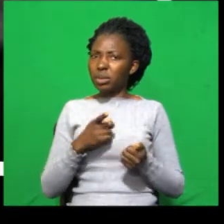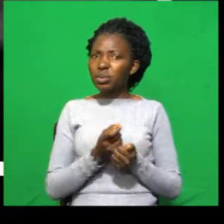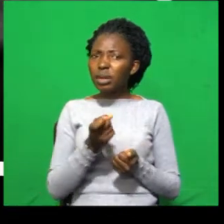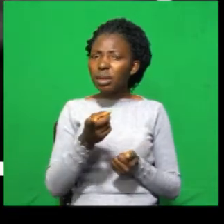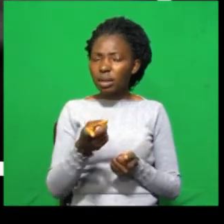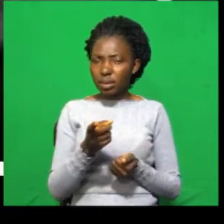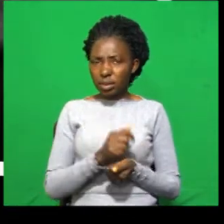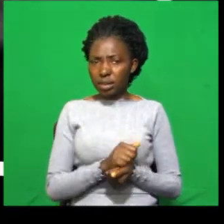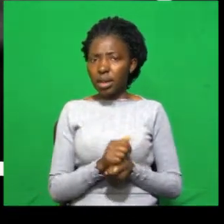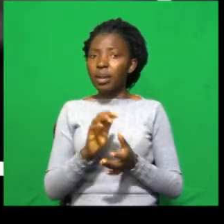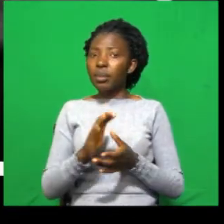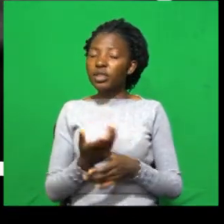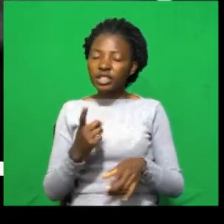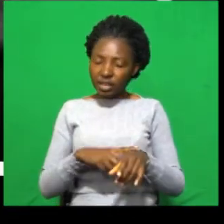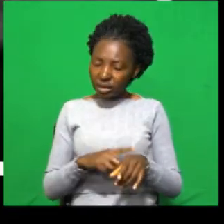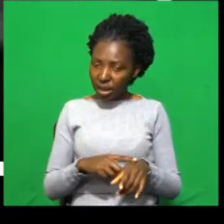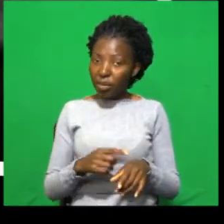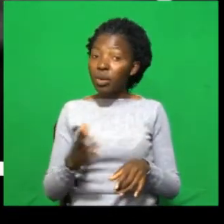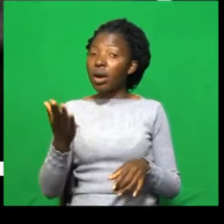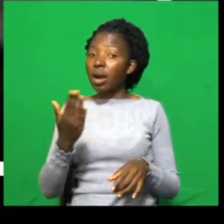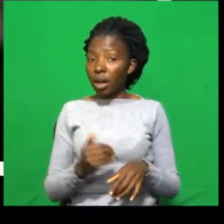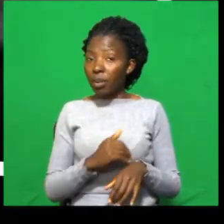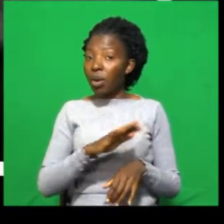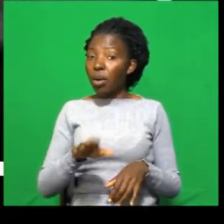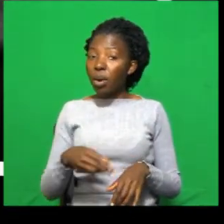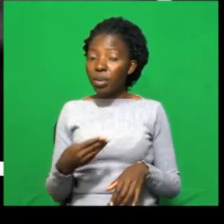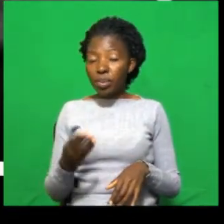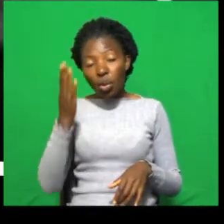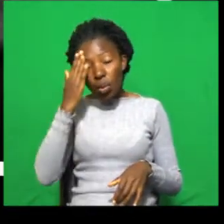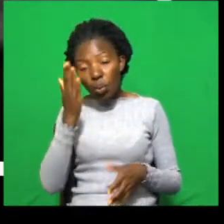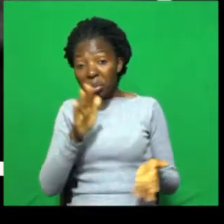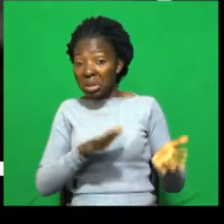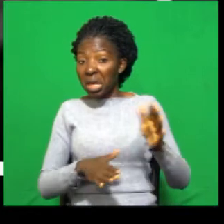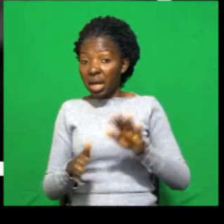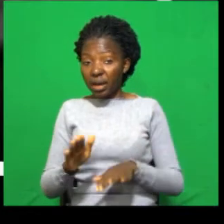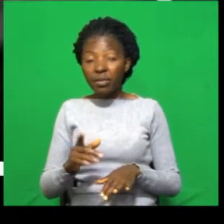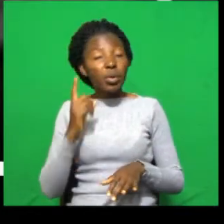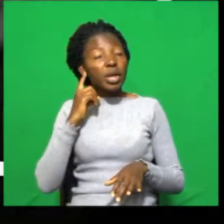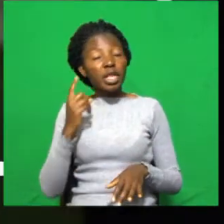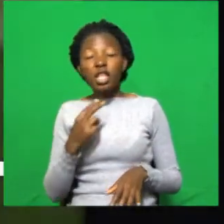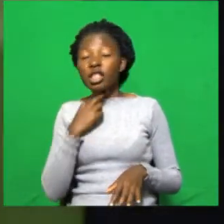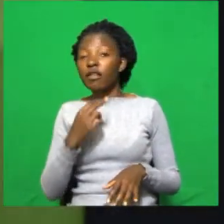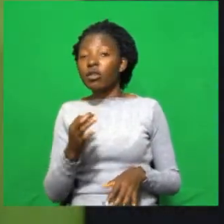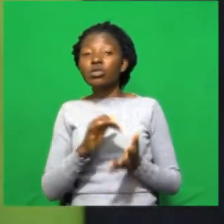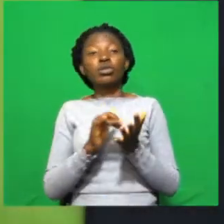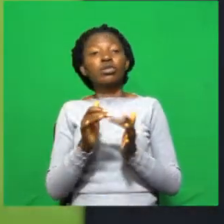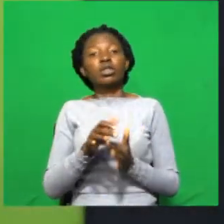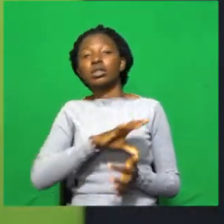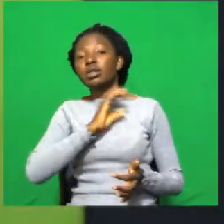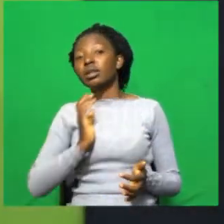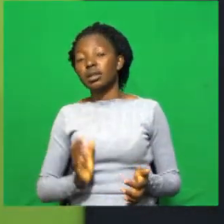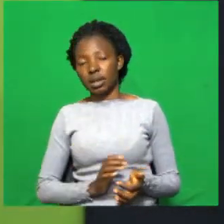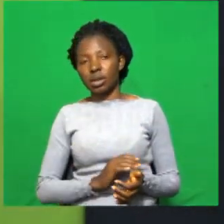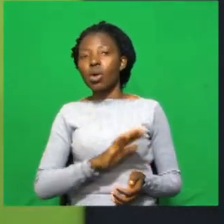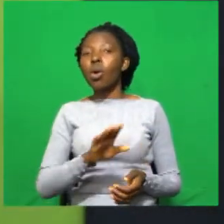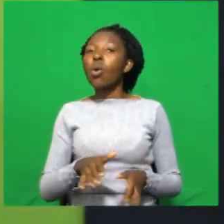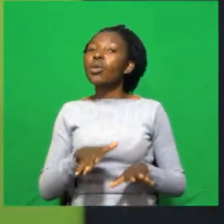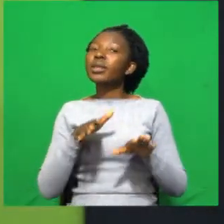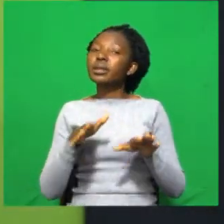naizvozvo, nokuti nguva inouya nayo vose vari mumabwiro vachanzwa izwi rake. Vakafa